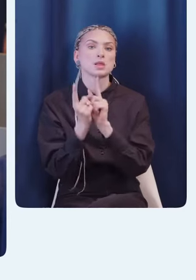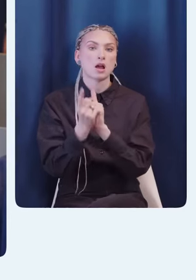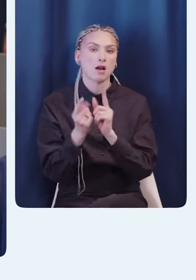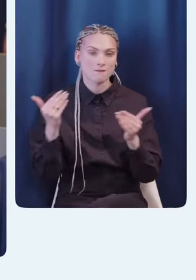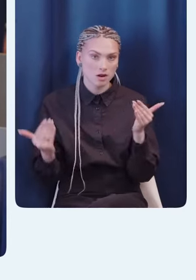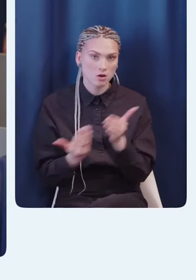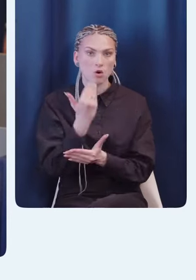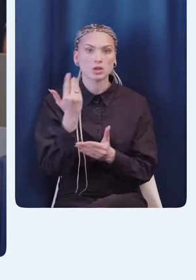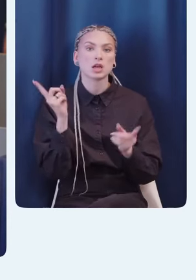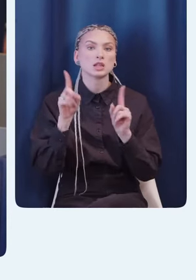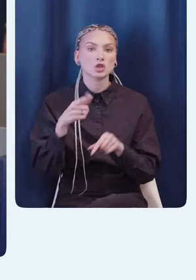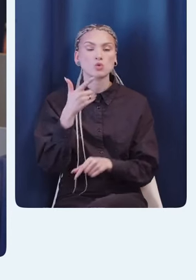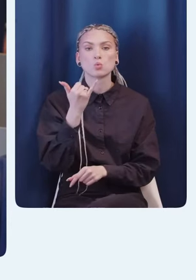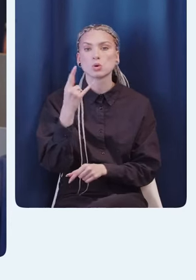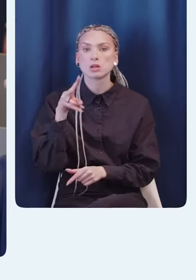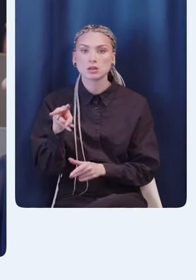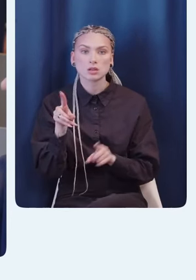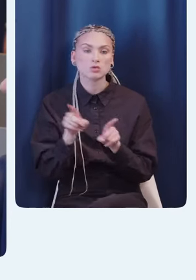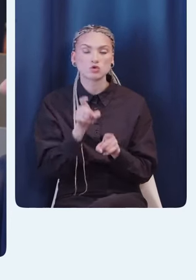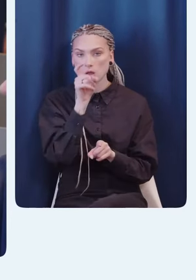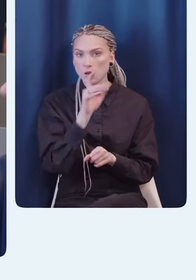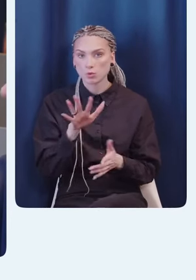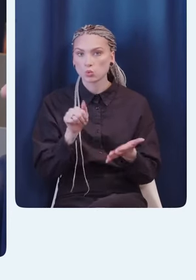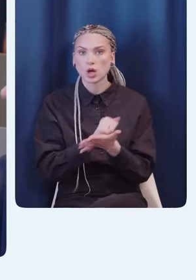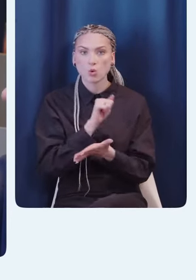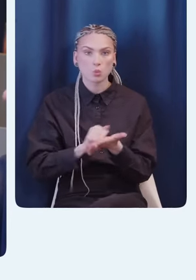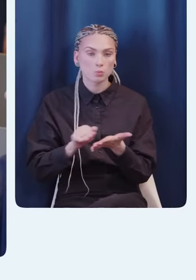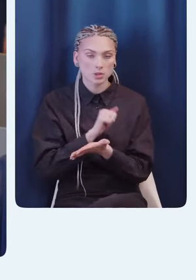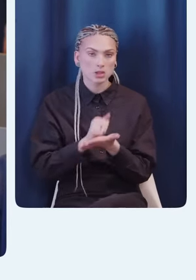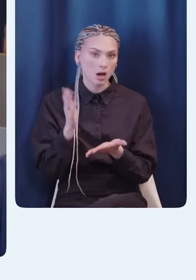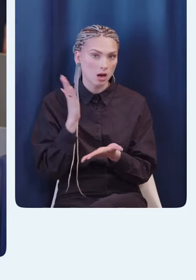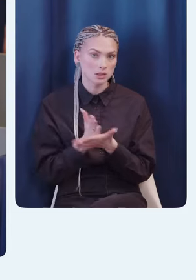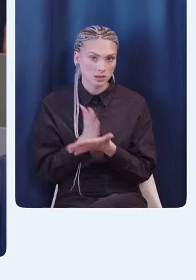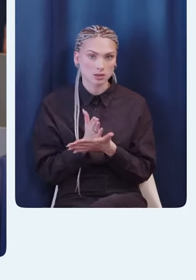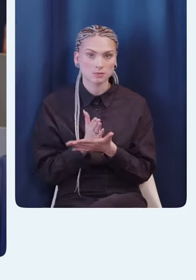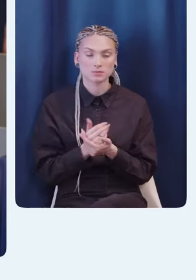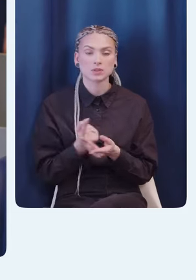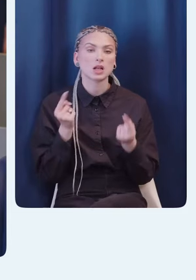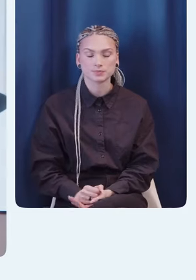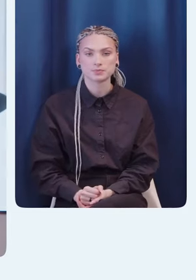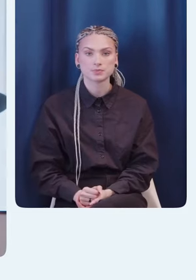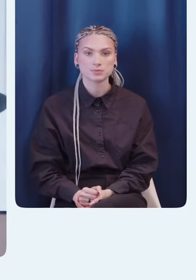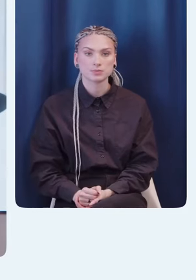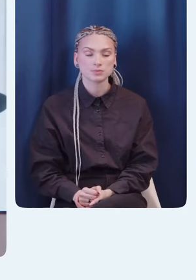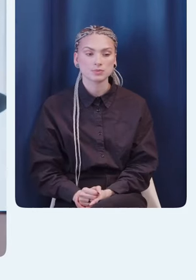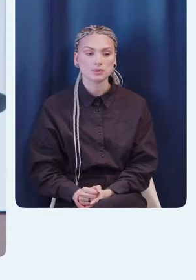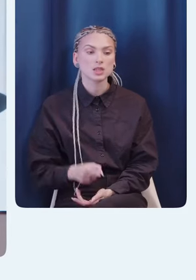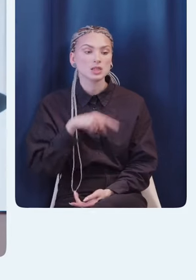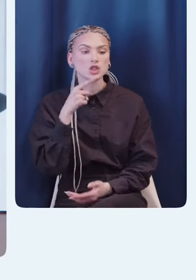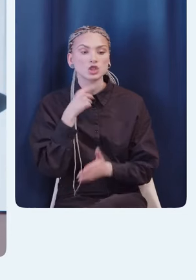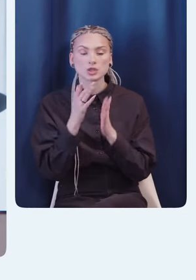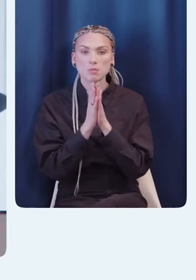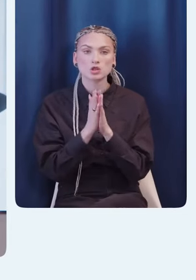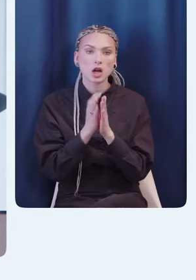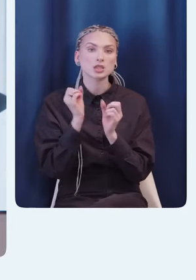версия. Также у Гугла достаточно неплохая документация. Да, согласен. Тем того, что нужно. Подскажите, пожалуйста, как